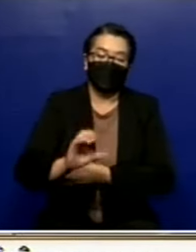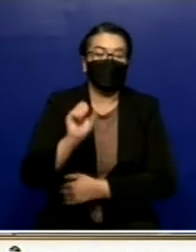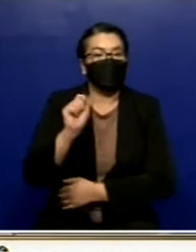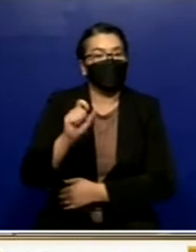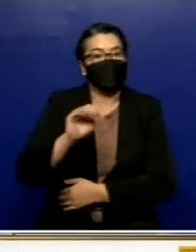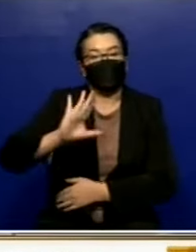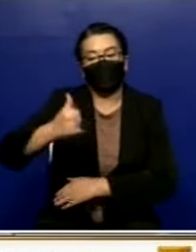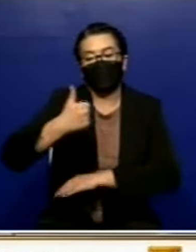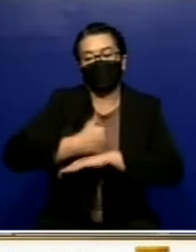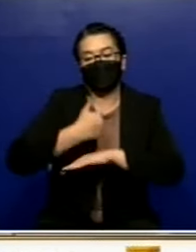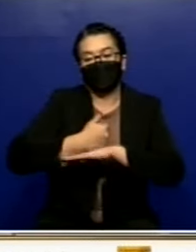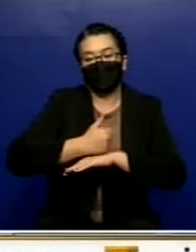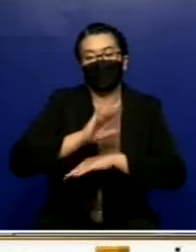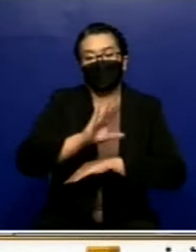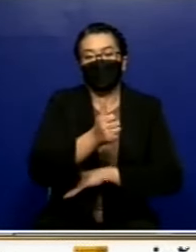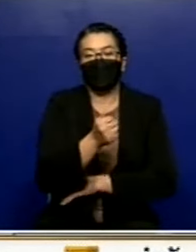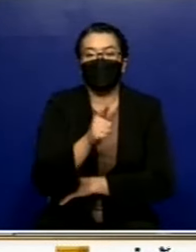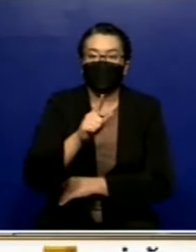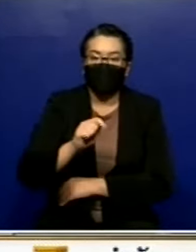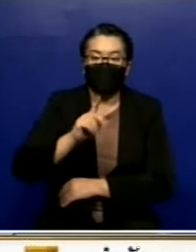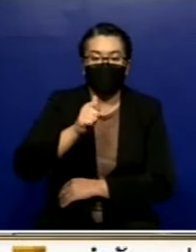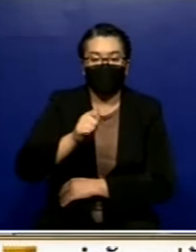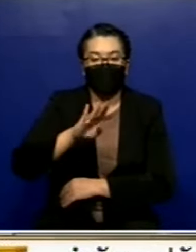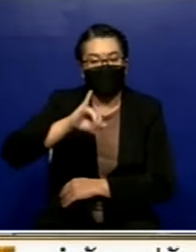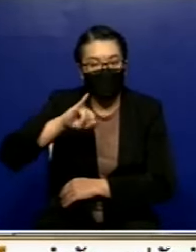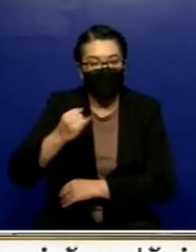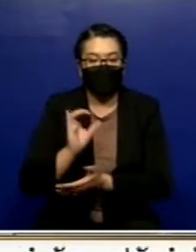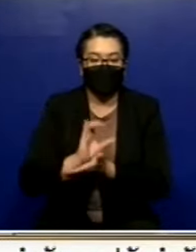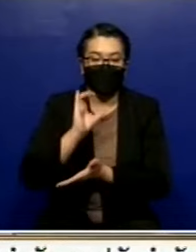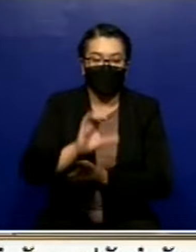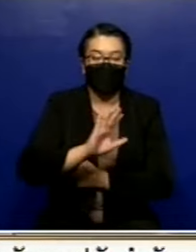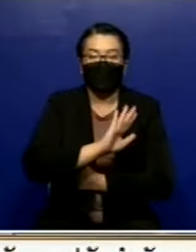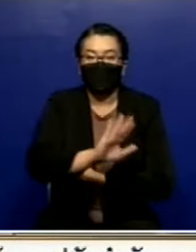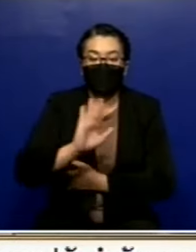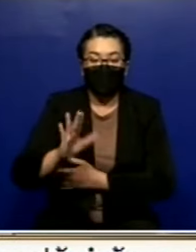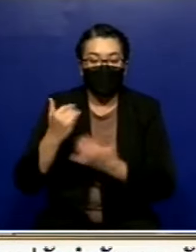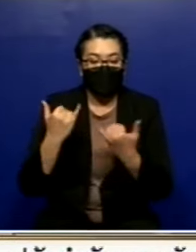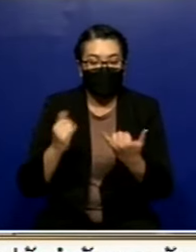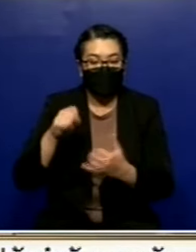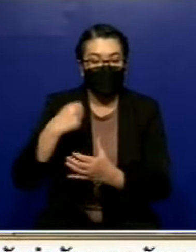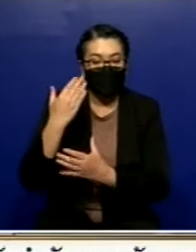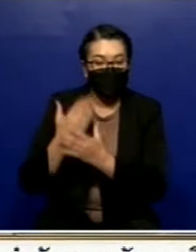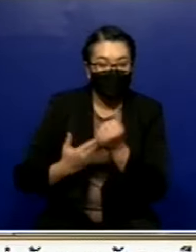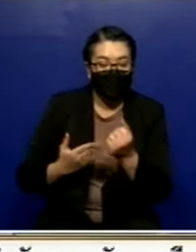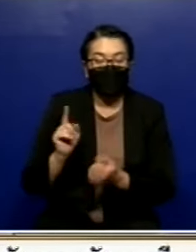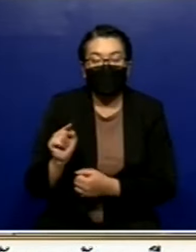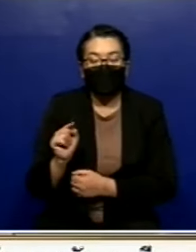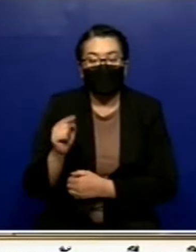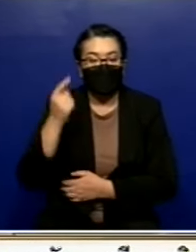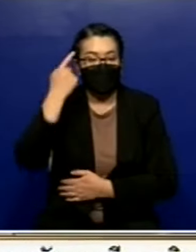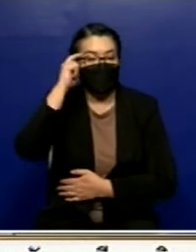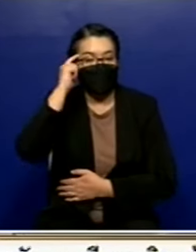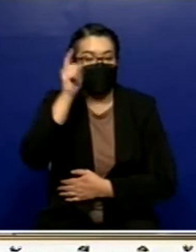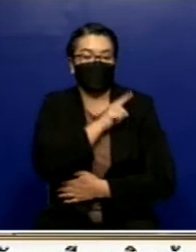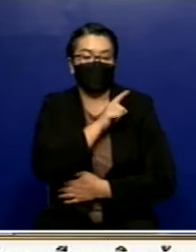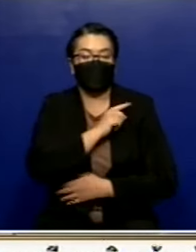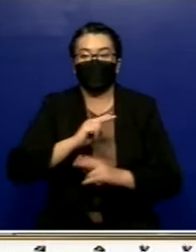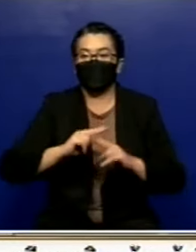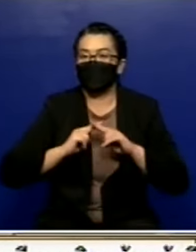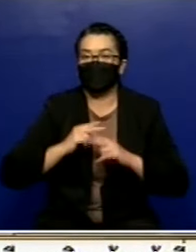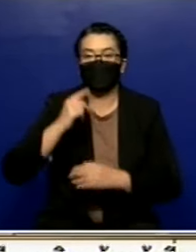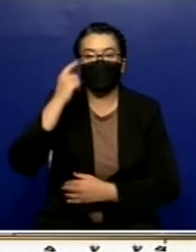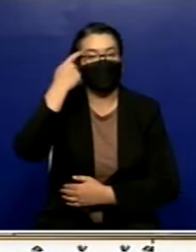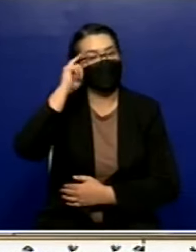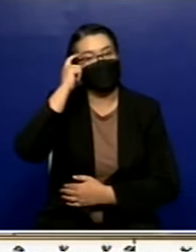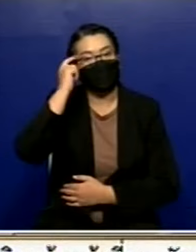ผู้ว่ากกบงบของท้องถนทงนั้นวันนี้สภาพัทย์ไม่รู้บทบาทและหน้าที่ของตัวเอง